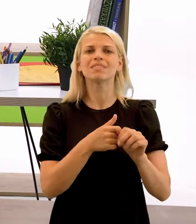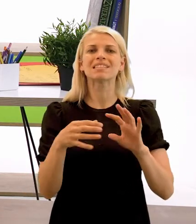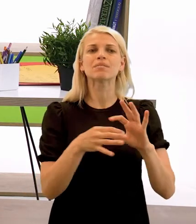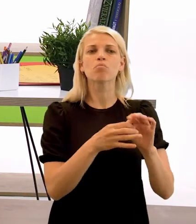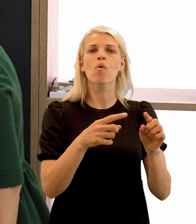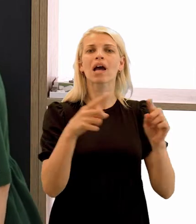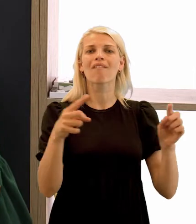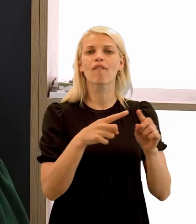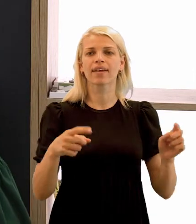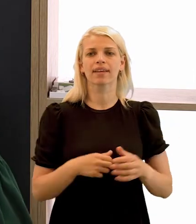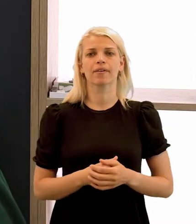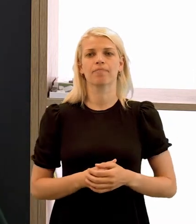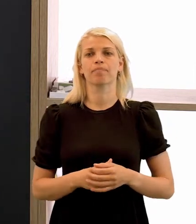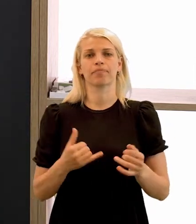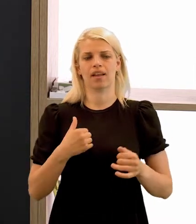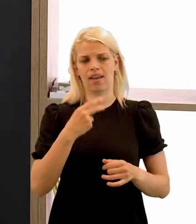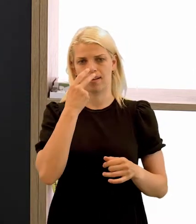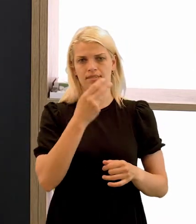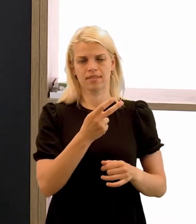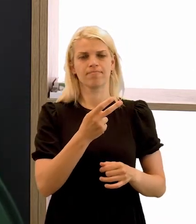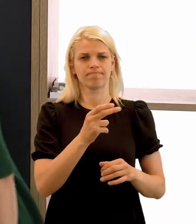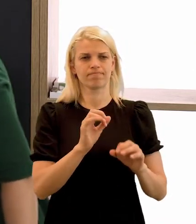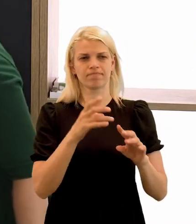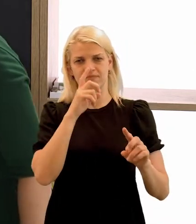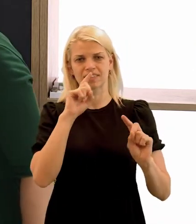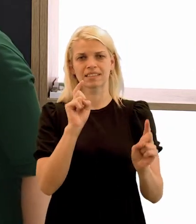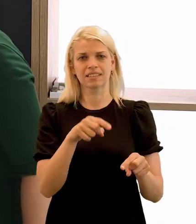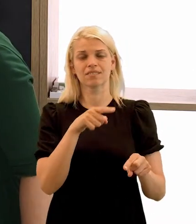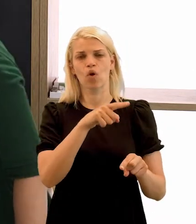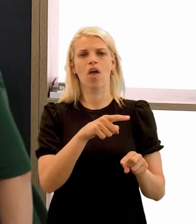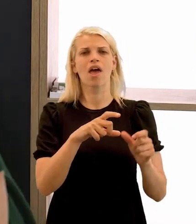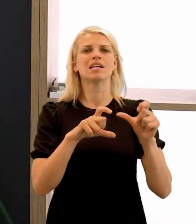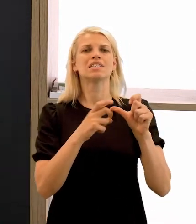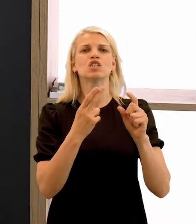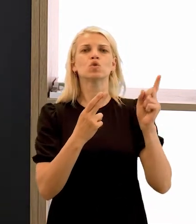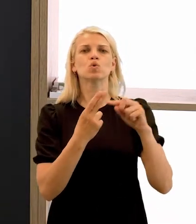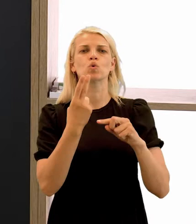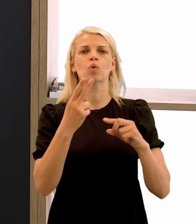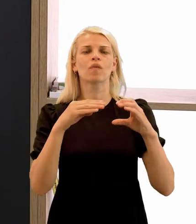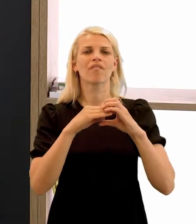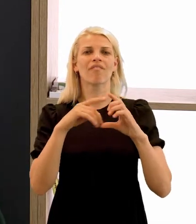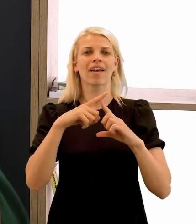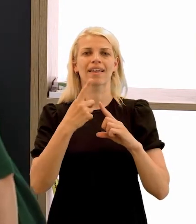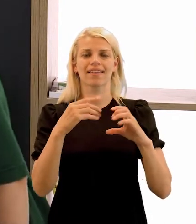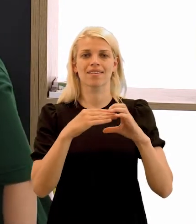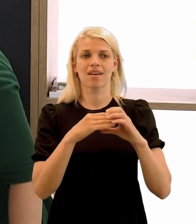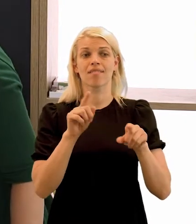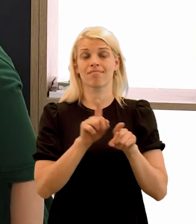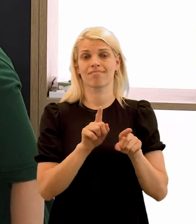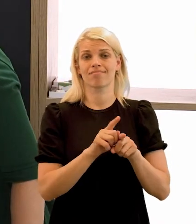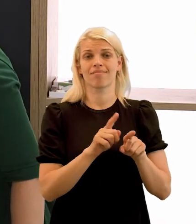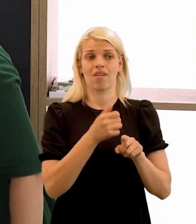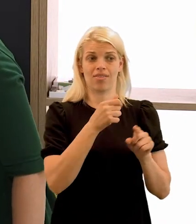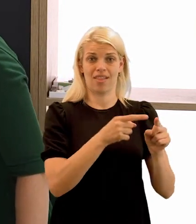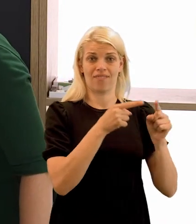vete. Zistíme, že je to súvetie, pretože tu mám jednu vetu. Žiaci sa mohli hrať